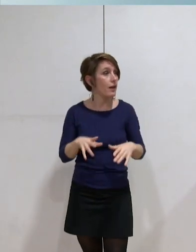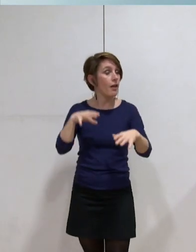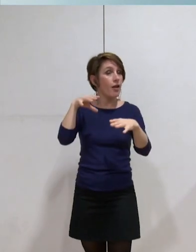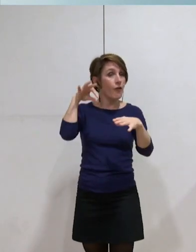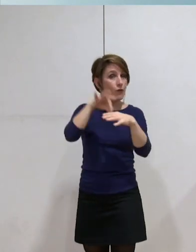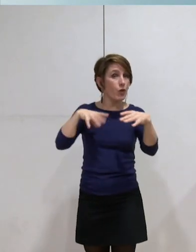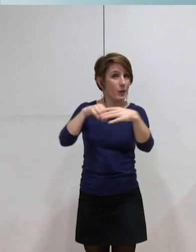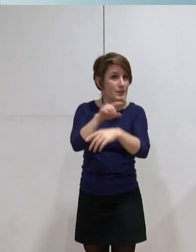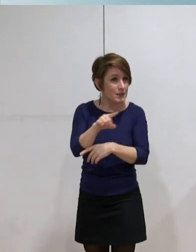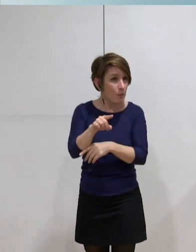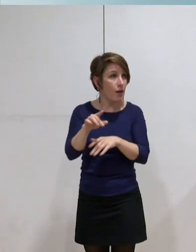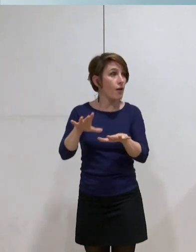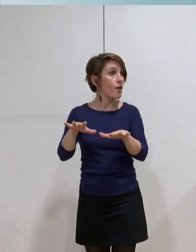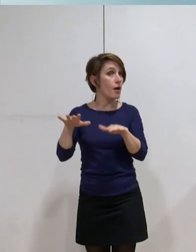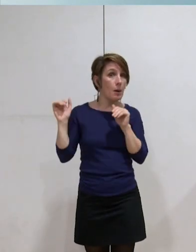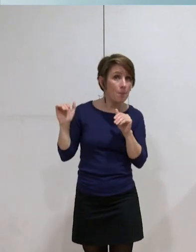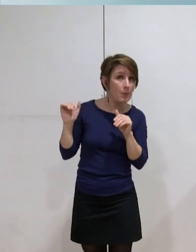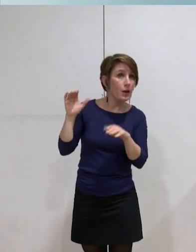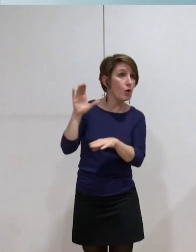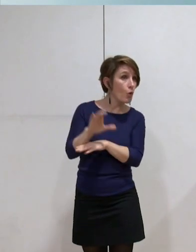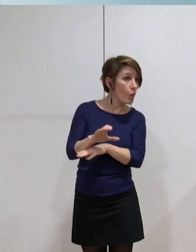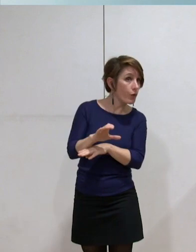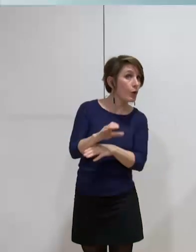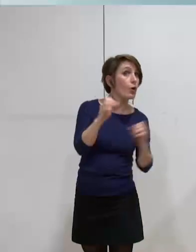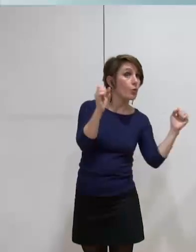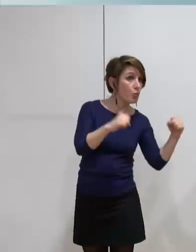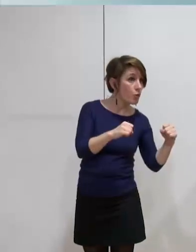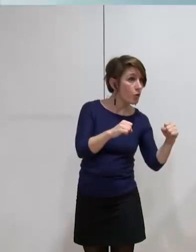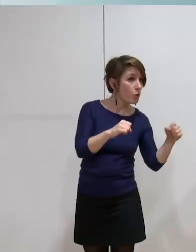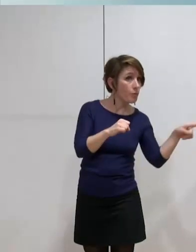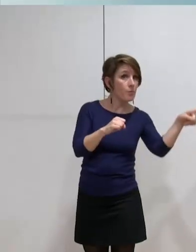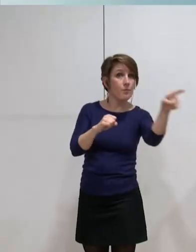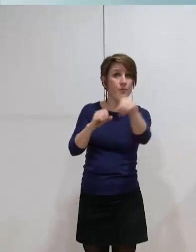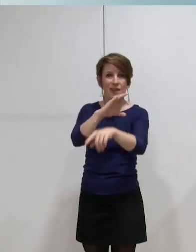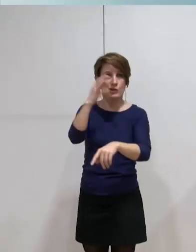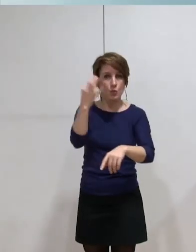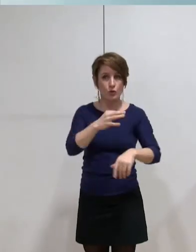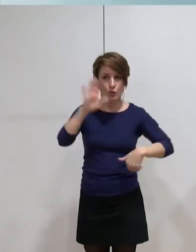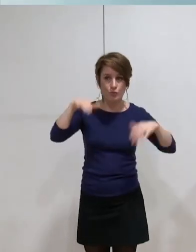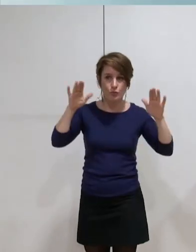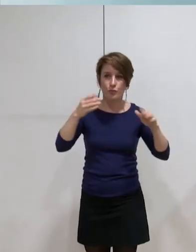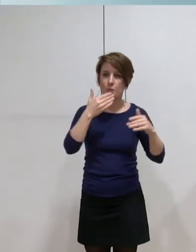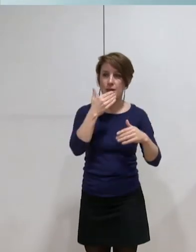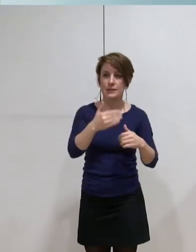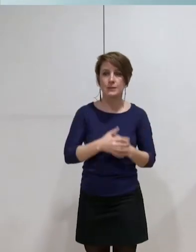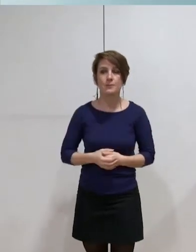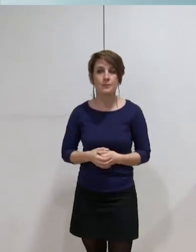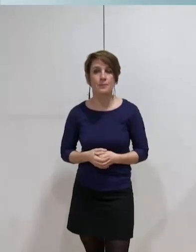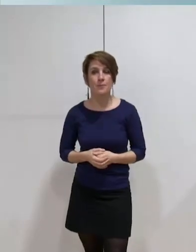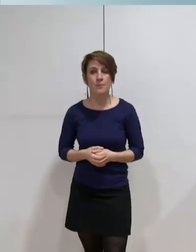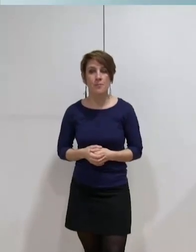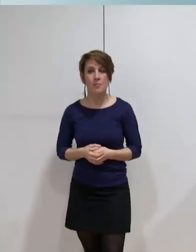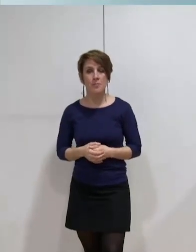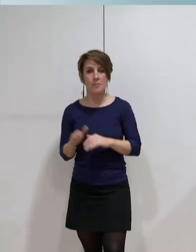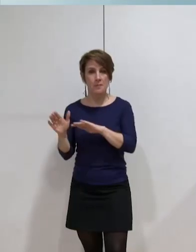vote qui s'abstient qui vote contre qui vote pour unanimité je vous remercie